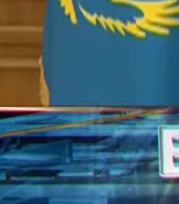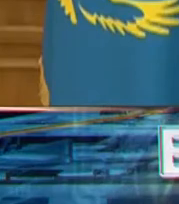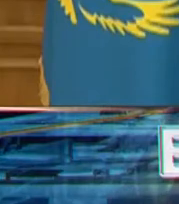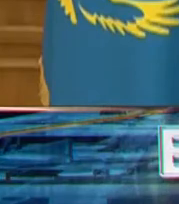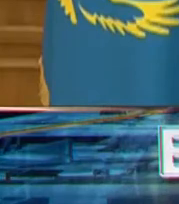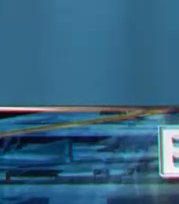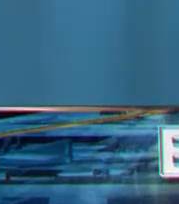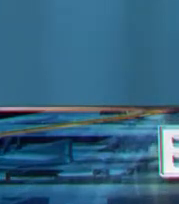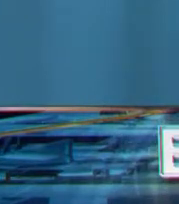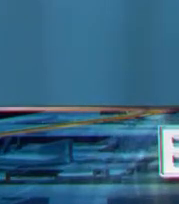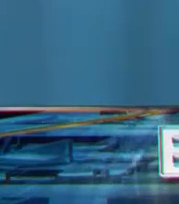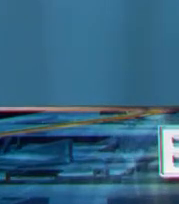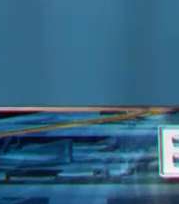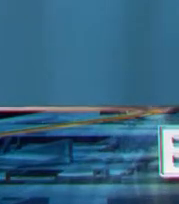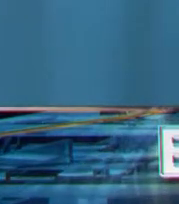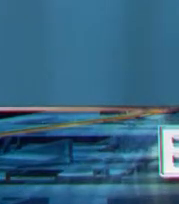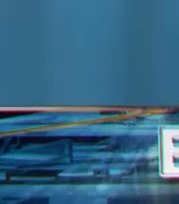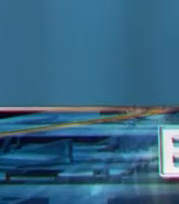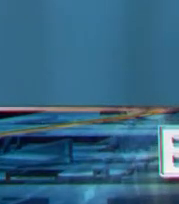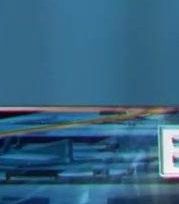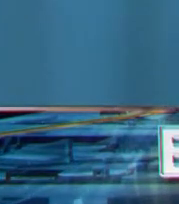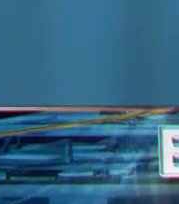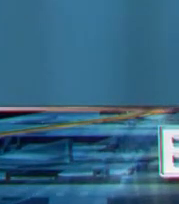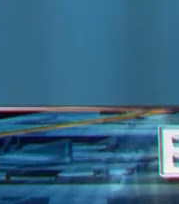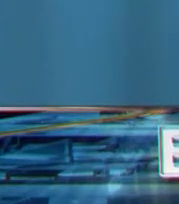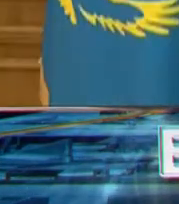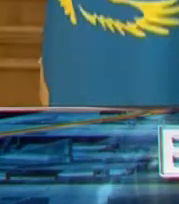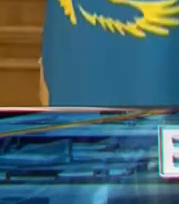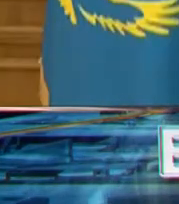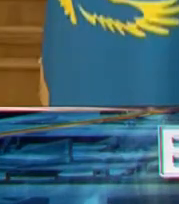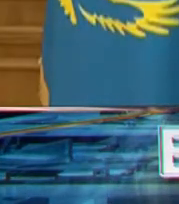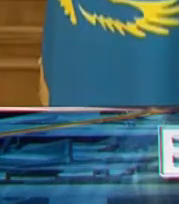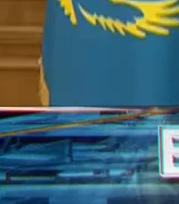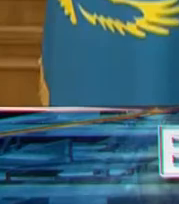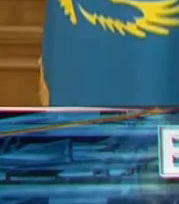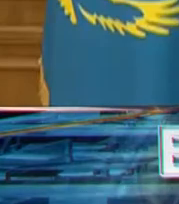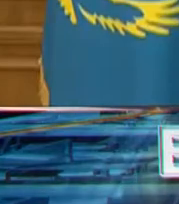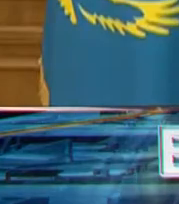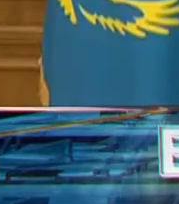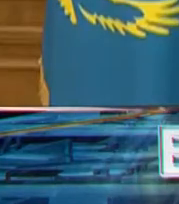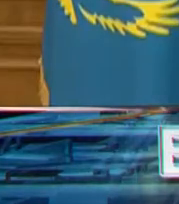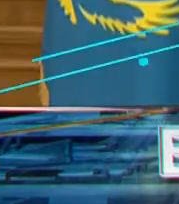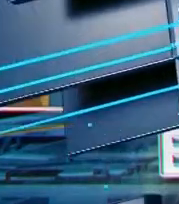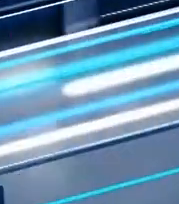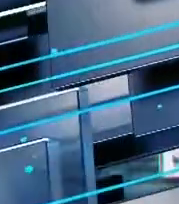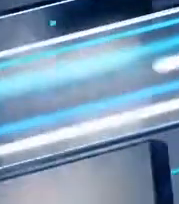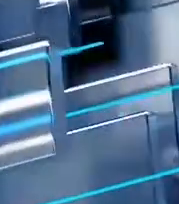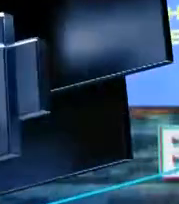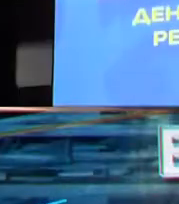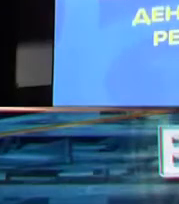Жер шары ертеме кешпе ядролық қарудан арылатынына сенімдімін. Бүгін елбасы жаңа үндеу жасады.